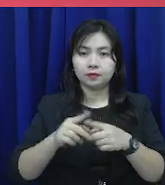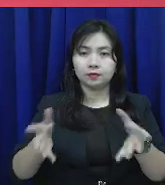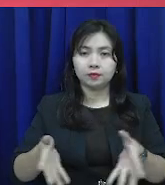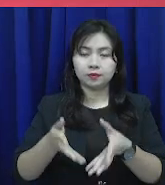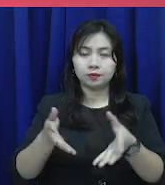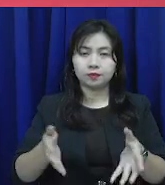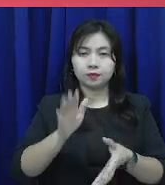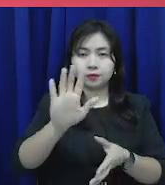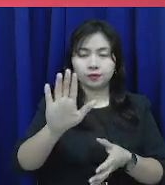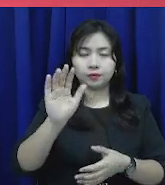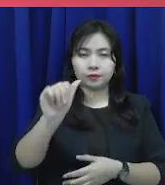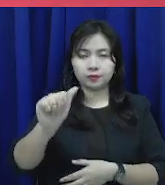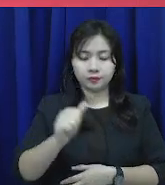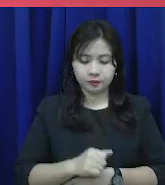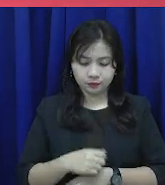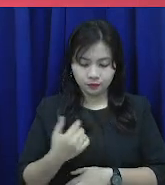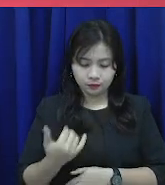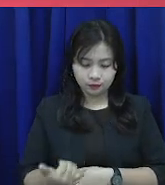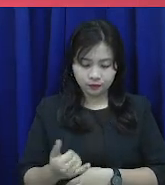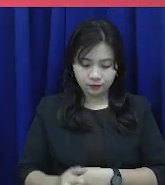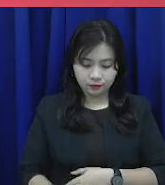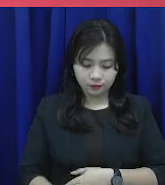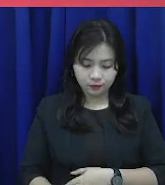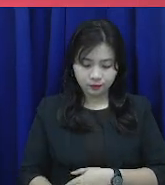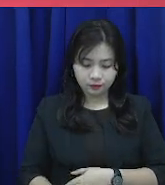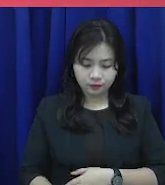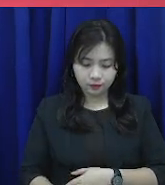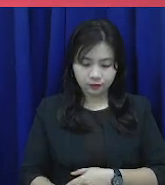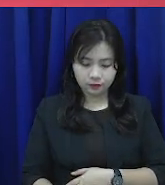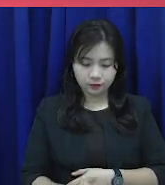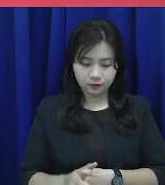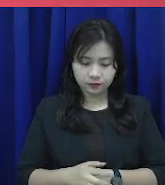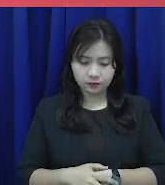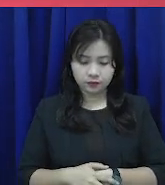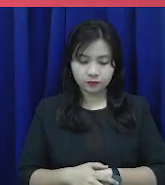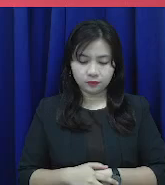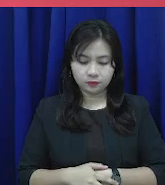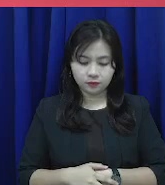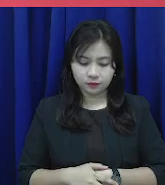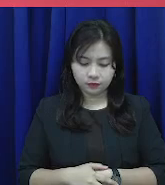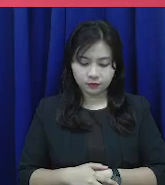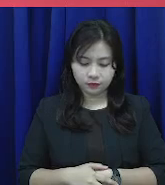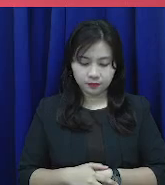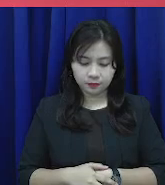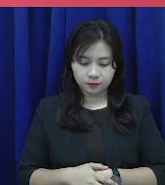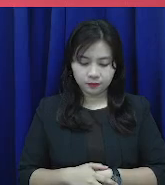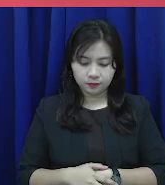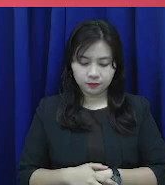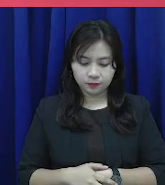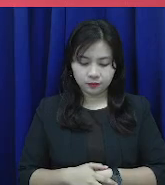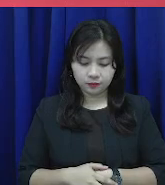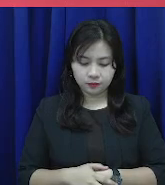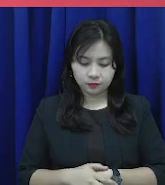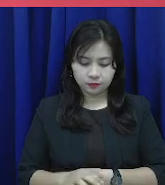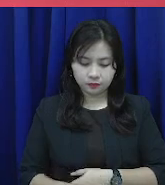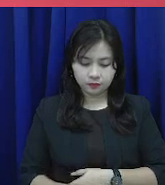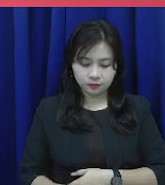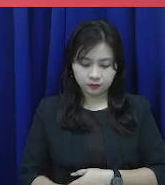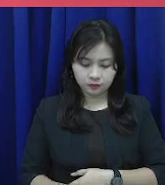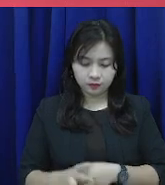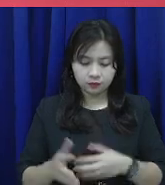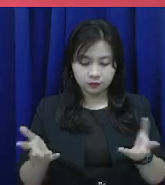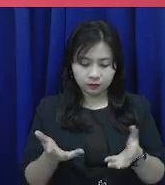napakaimportante po nito e now Bibigyan ko po muna ng emphasis ngayon so that we can we can maximize Our Time bread R dito po sa